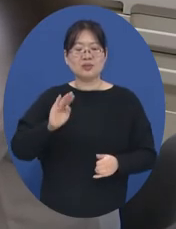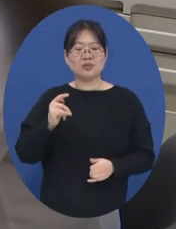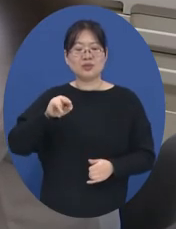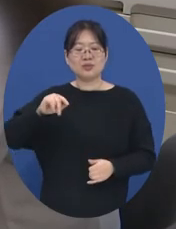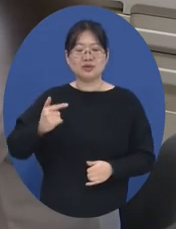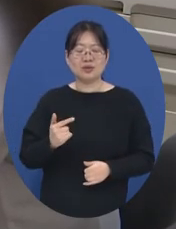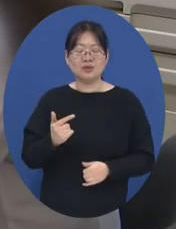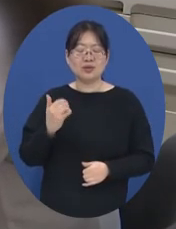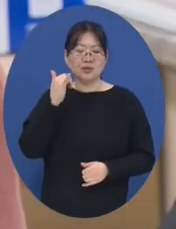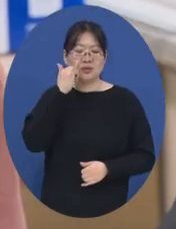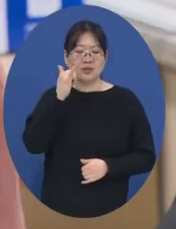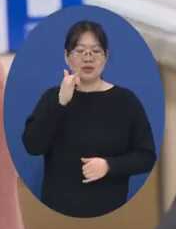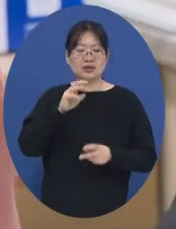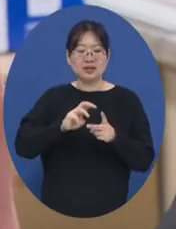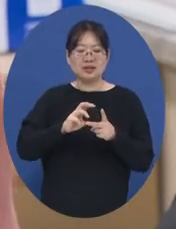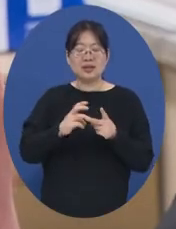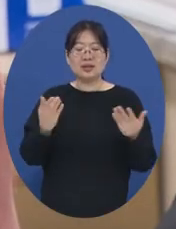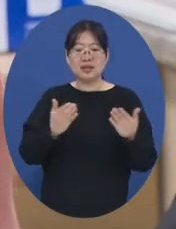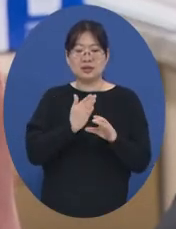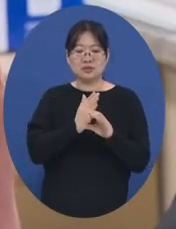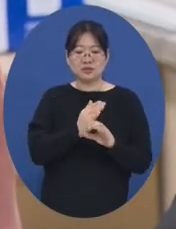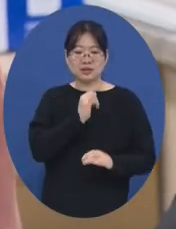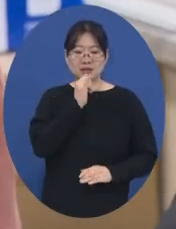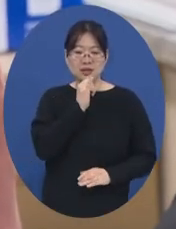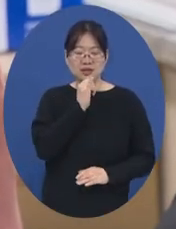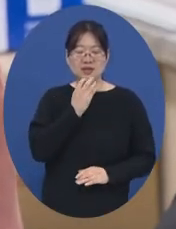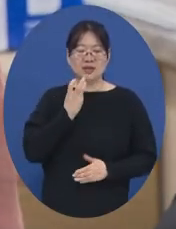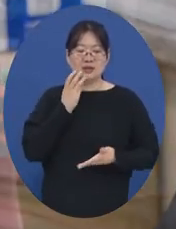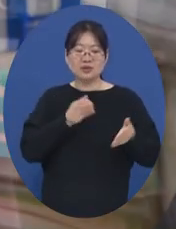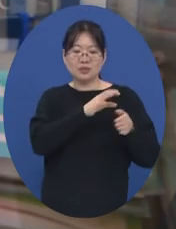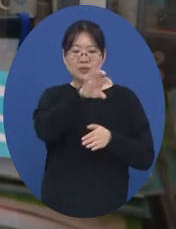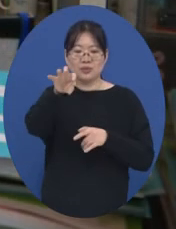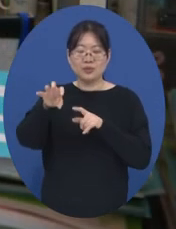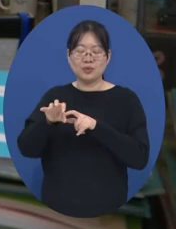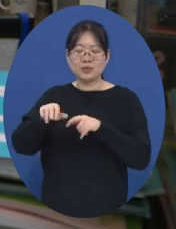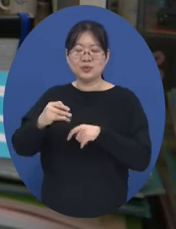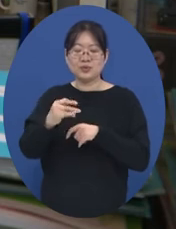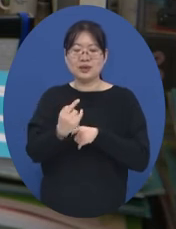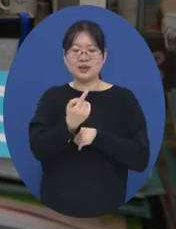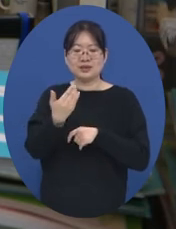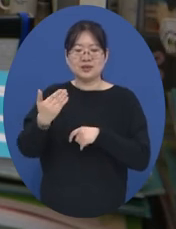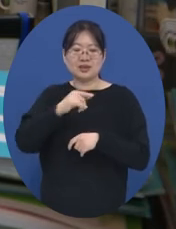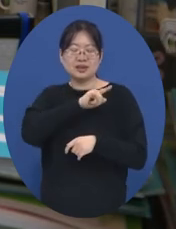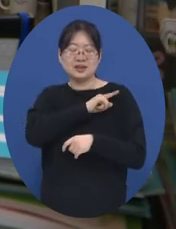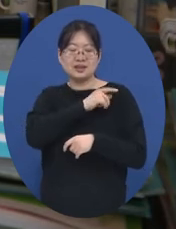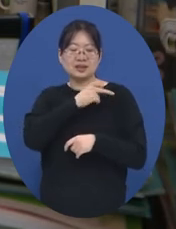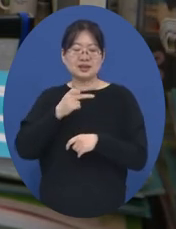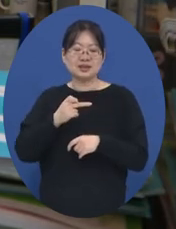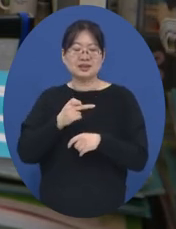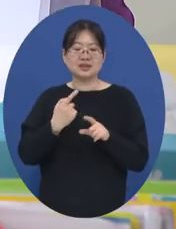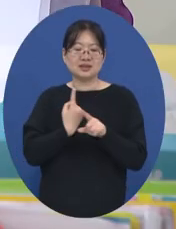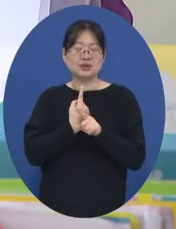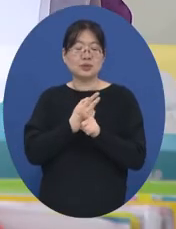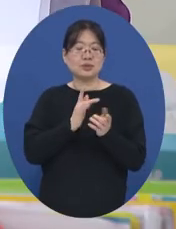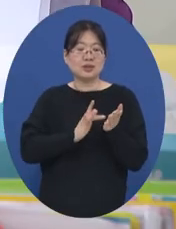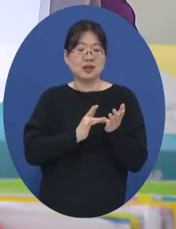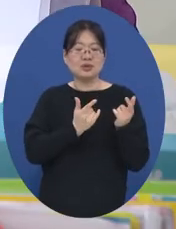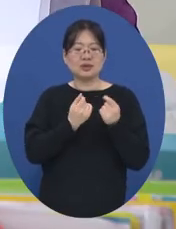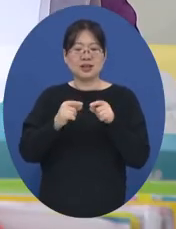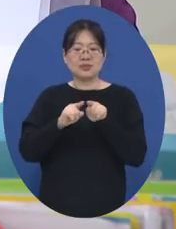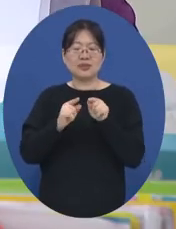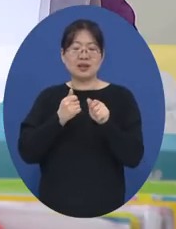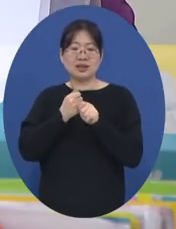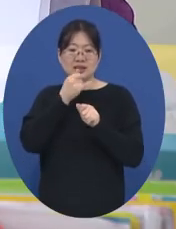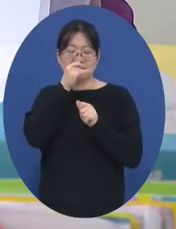콜센터 업무 지원을 하는 사람들. 지금 경기도 곳곳에선 코로나19의 가장 큰 백신은 모두가 함께 이겨낼